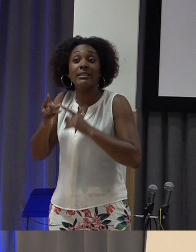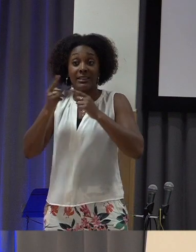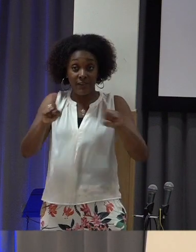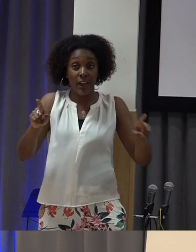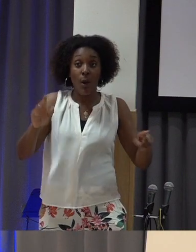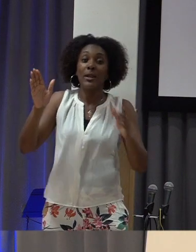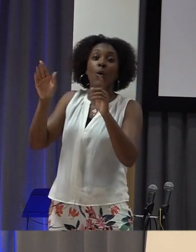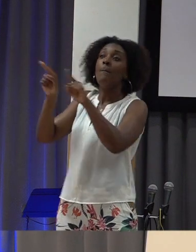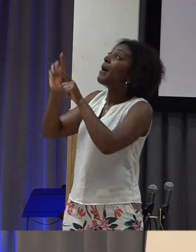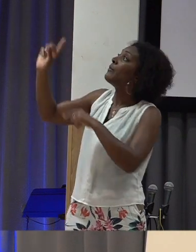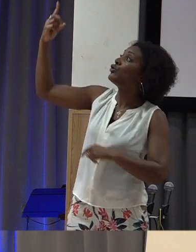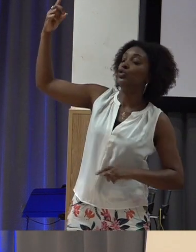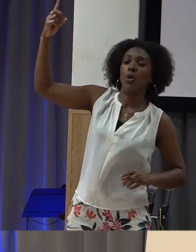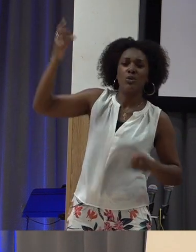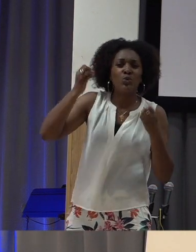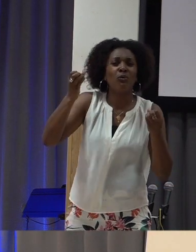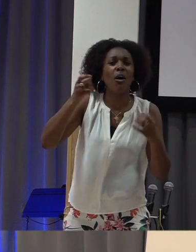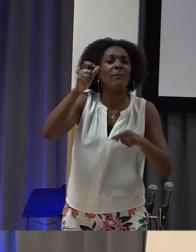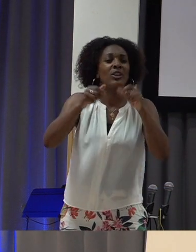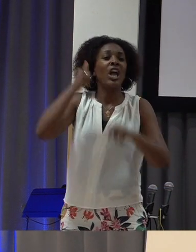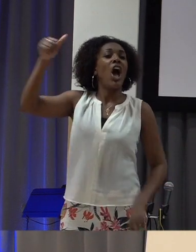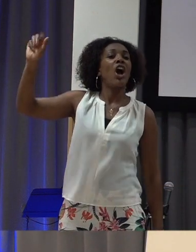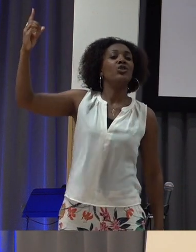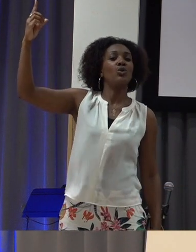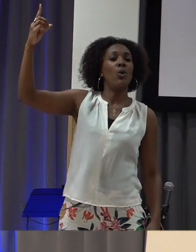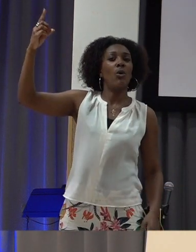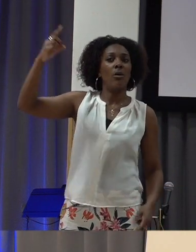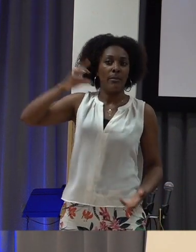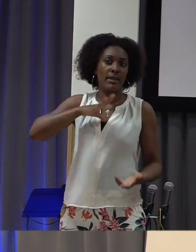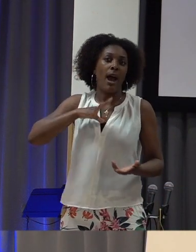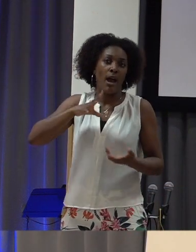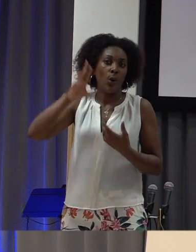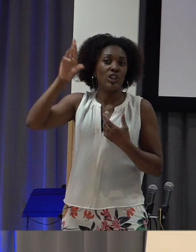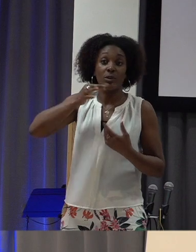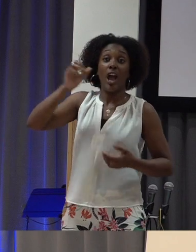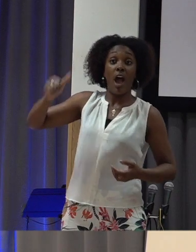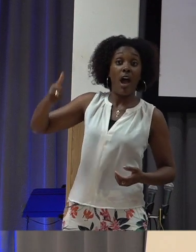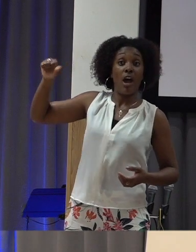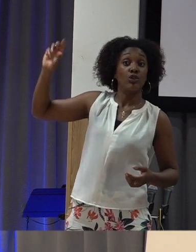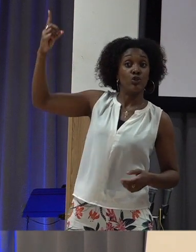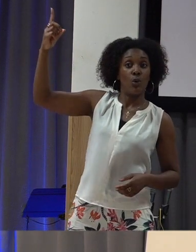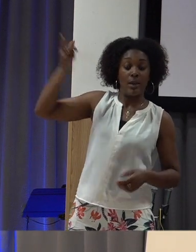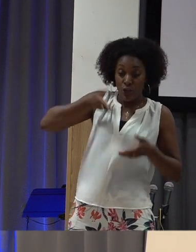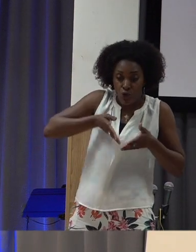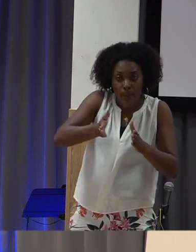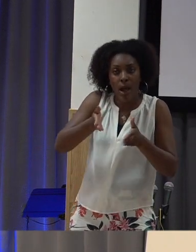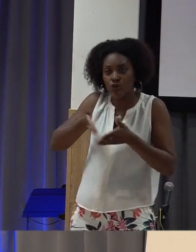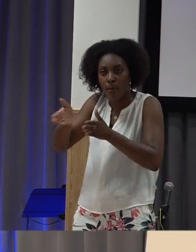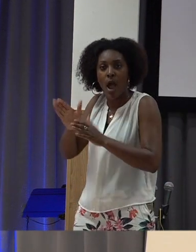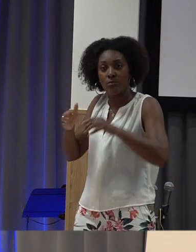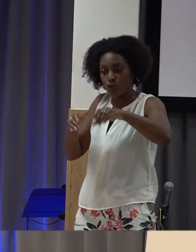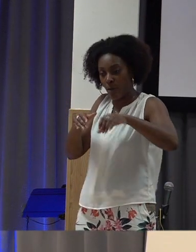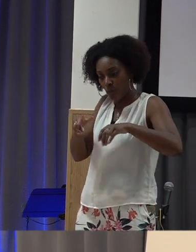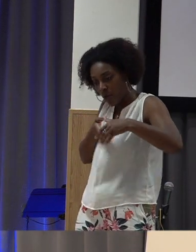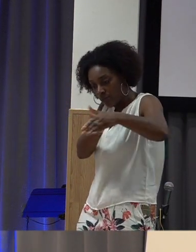d'un tas de gens, peu importe leur religion, mais parmi les religions orientales, c'est un leitmotiv. Alors,